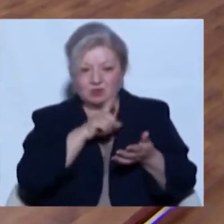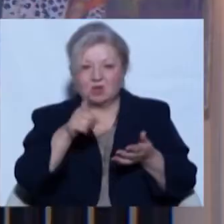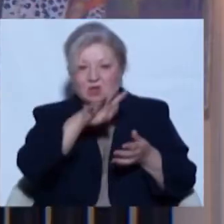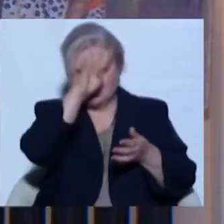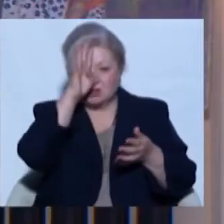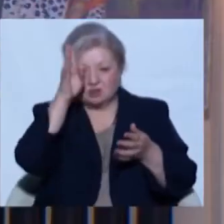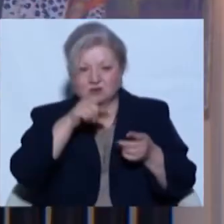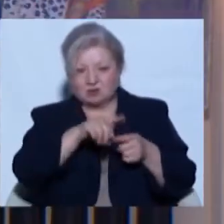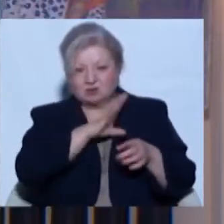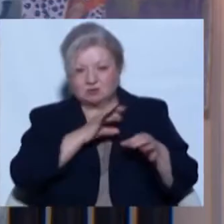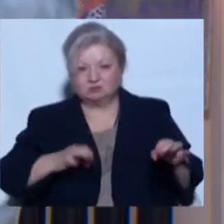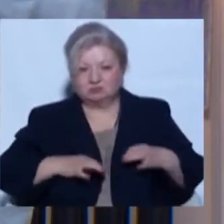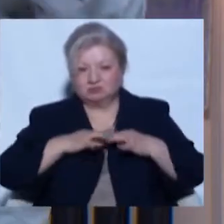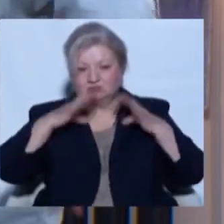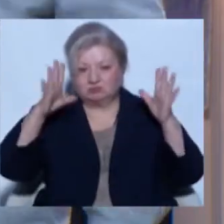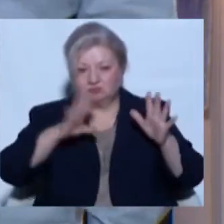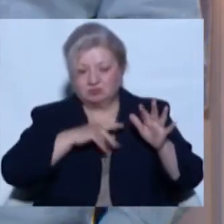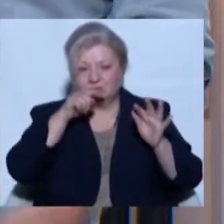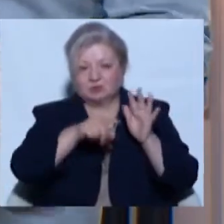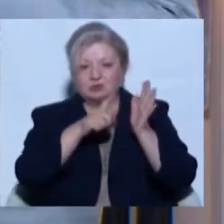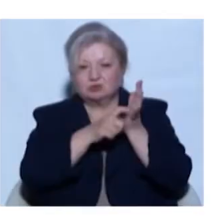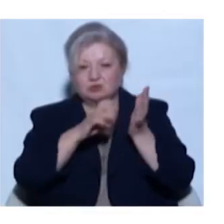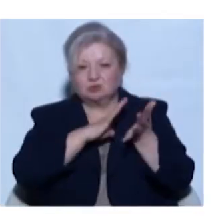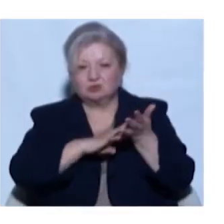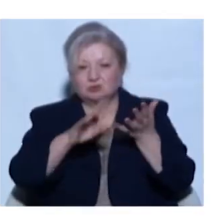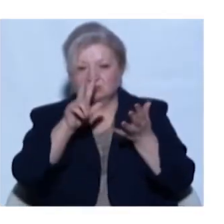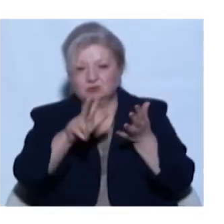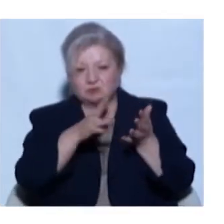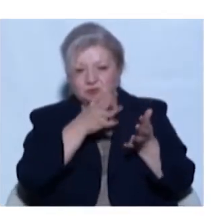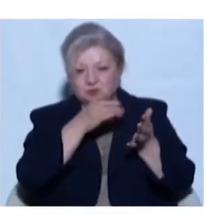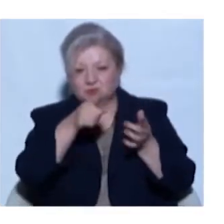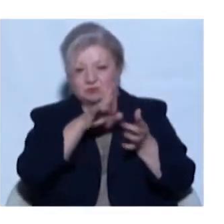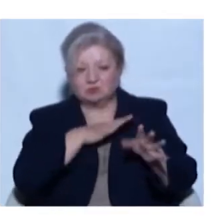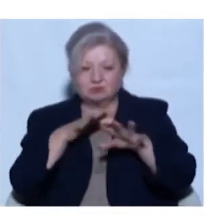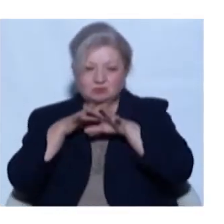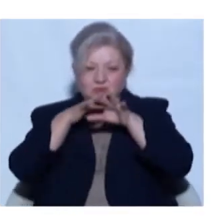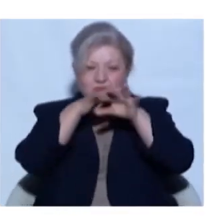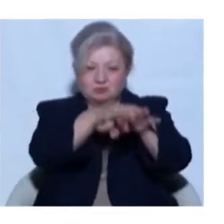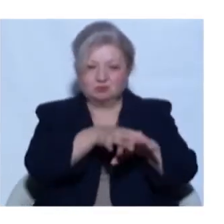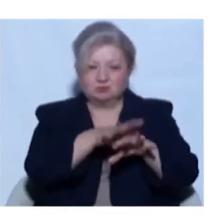განრისხება 1795 წლის ცნობილი მოვლენა აღა მაჰმადხანის შემოსევა